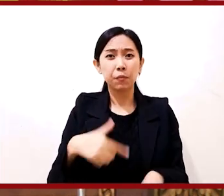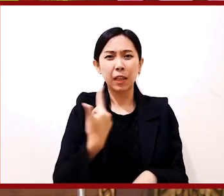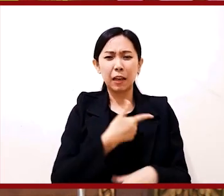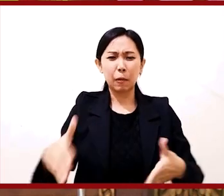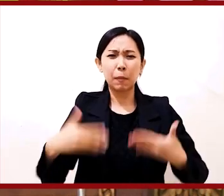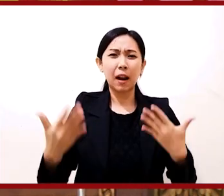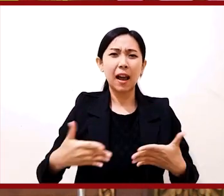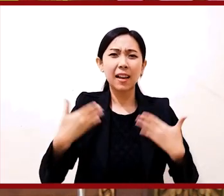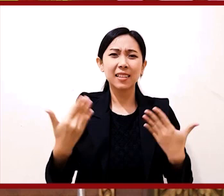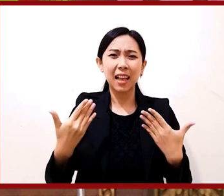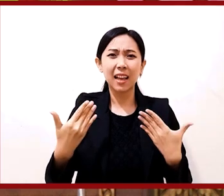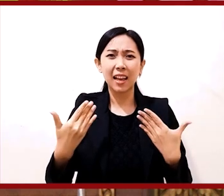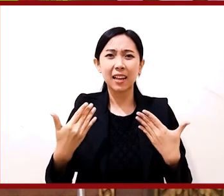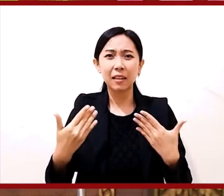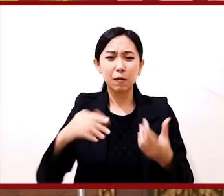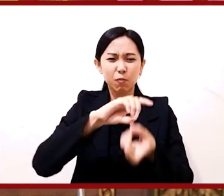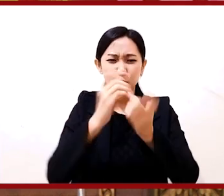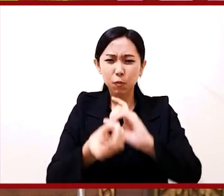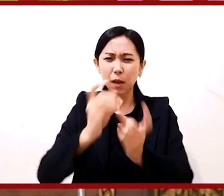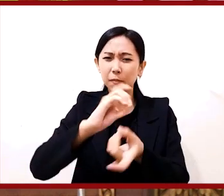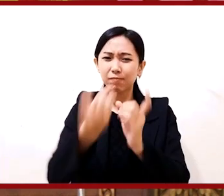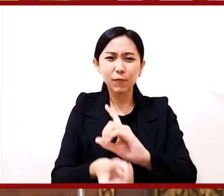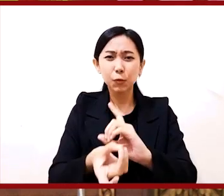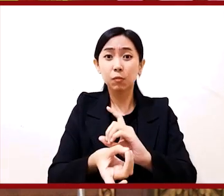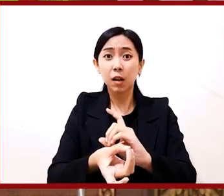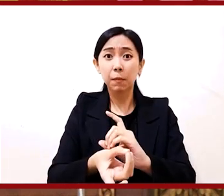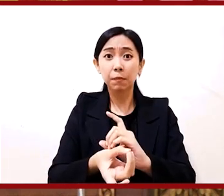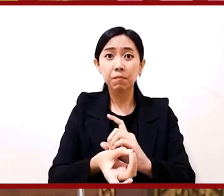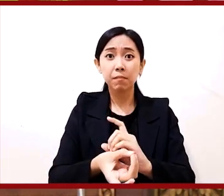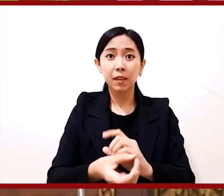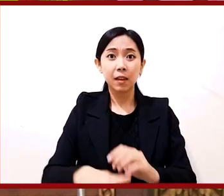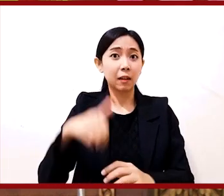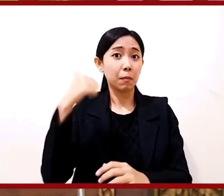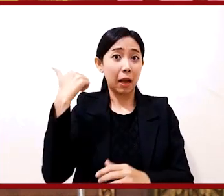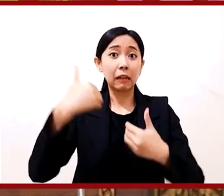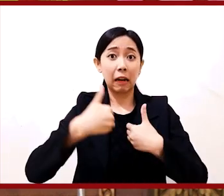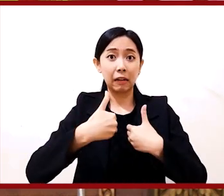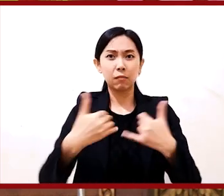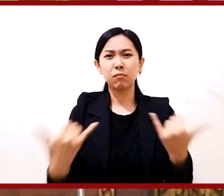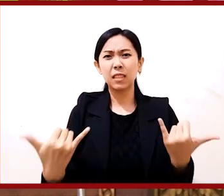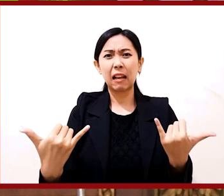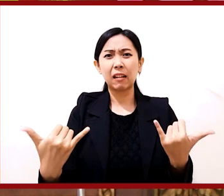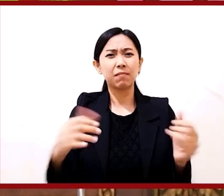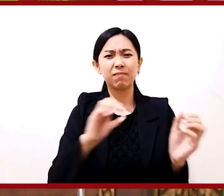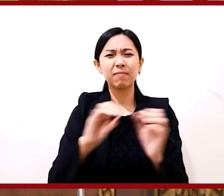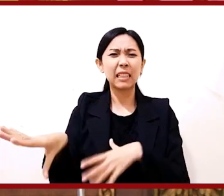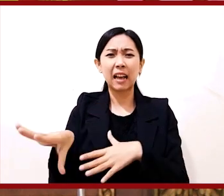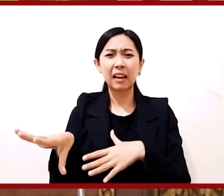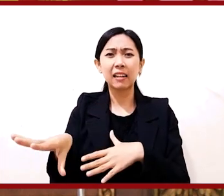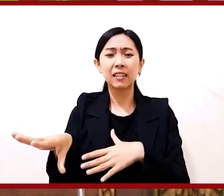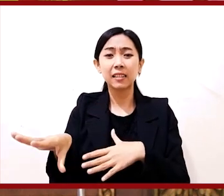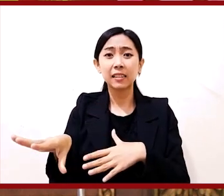Kita makin merasa betapa tipis beda antara ada dan tiada. Dia yang kemarin ada, sekarang bisa sudah